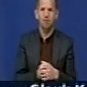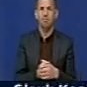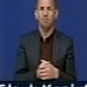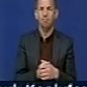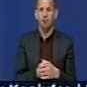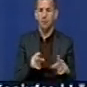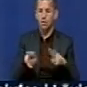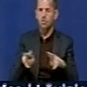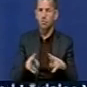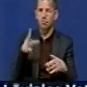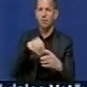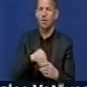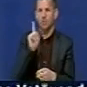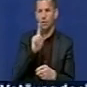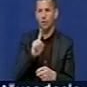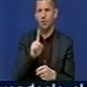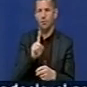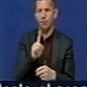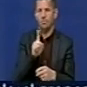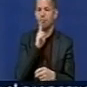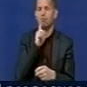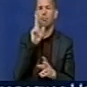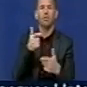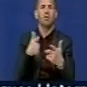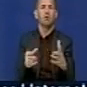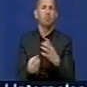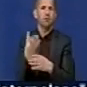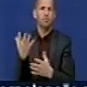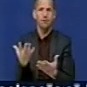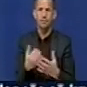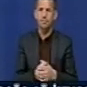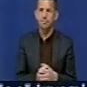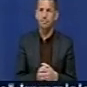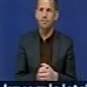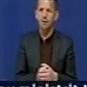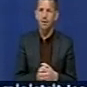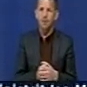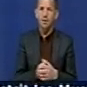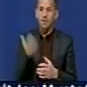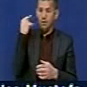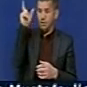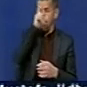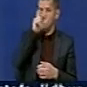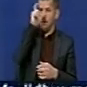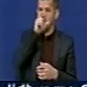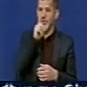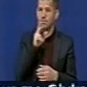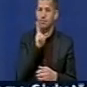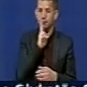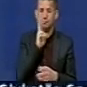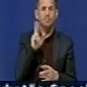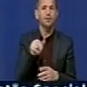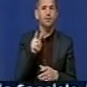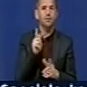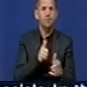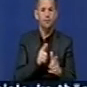jetë pjesë e Kuvendit të Kosovës. Kush dojnë ta bëj? E kemi pas Serbinë këtu, me pak njerëz e kemi luftu,